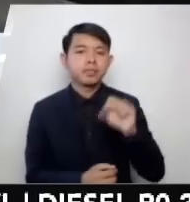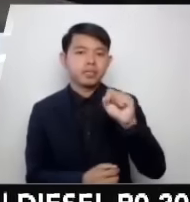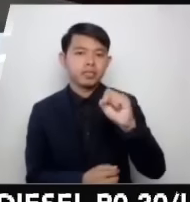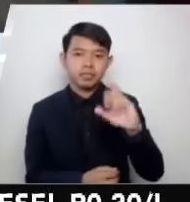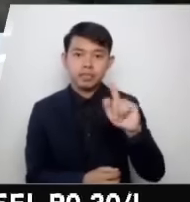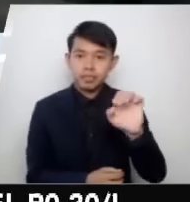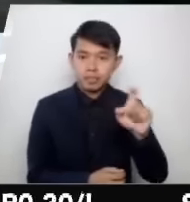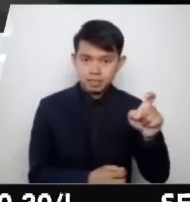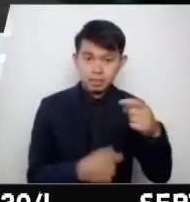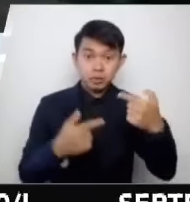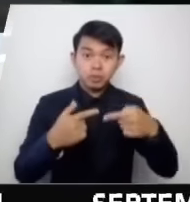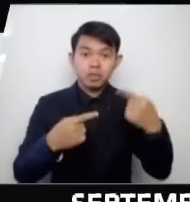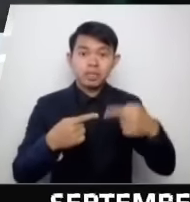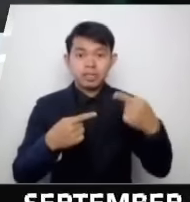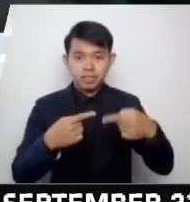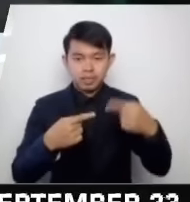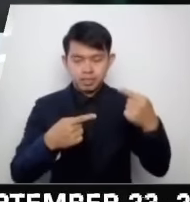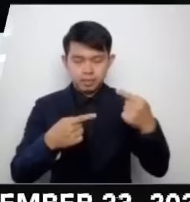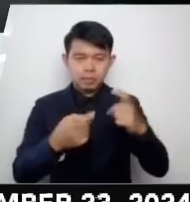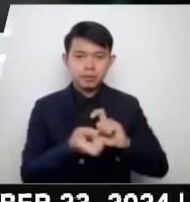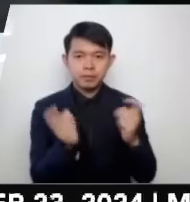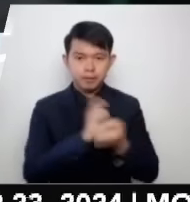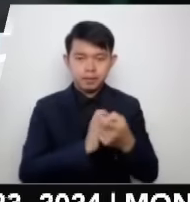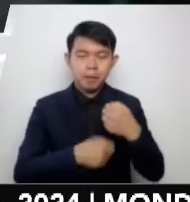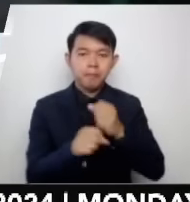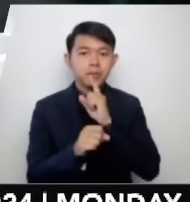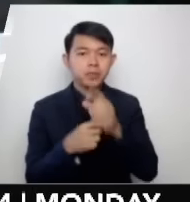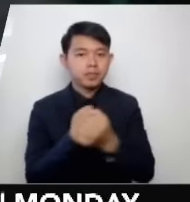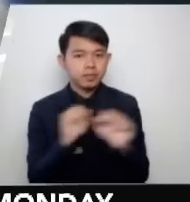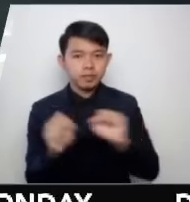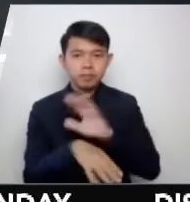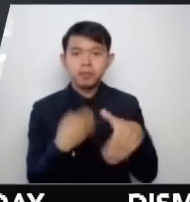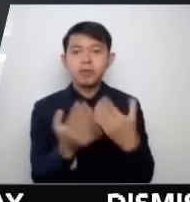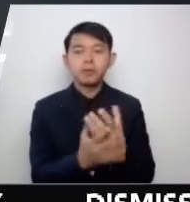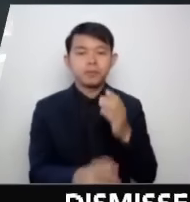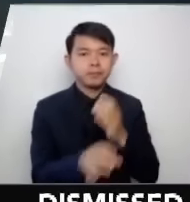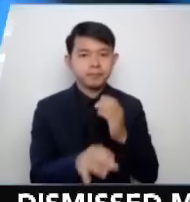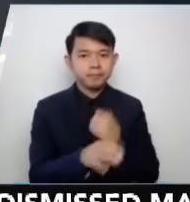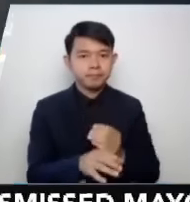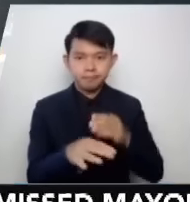para masiguro ang kaligtasan ng mga motoristang dumadaan sa expressway.